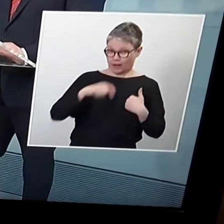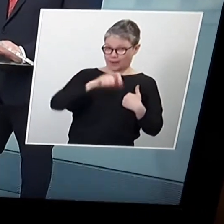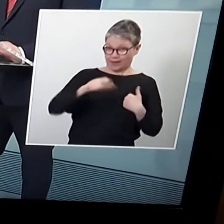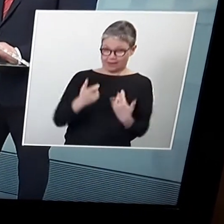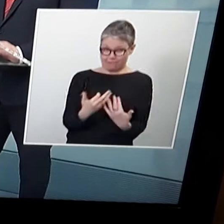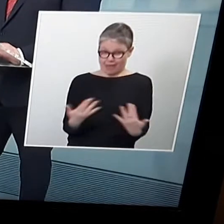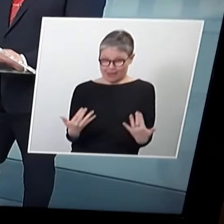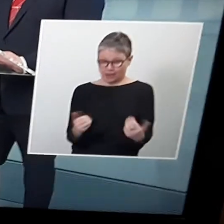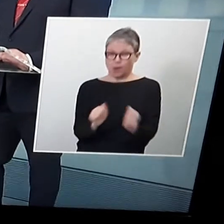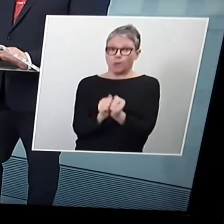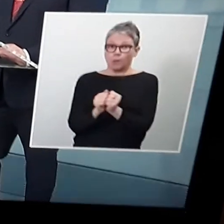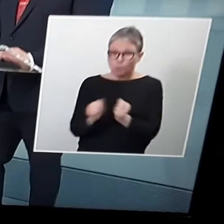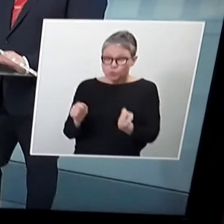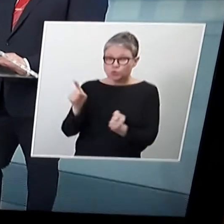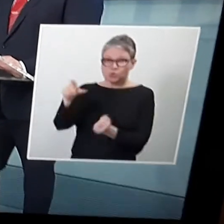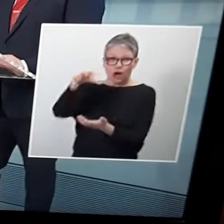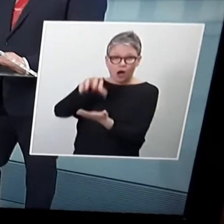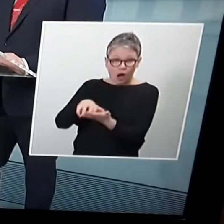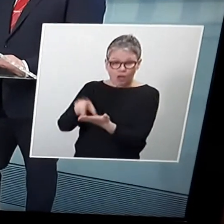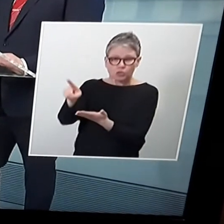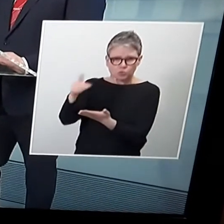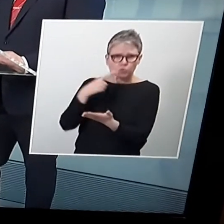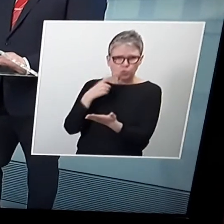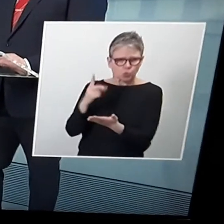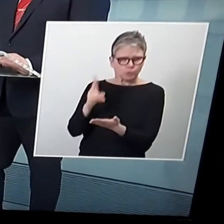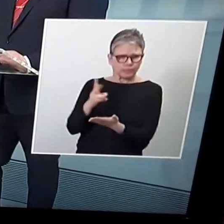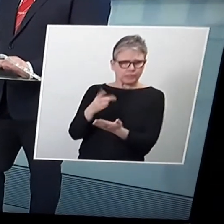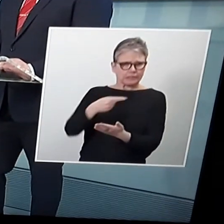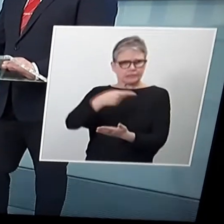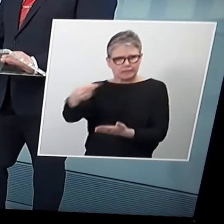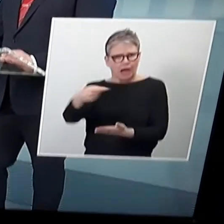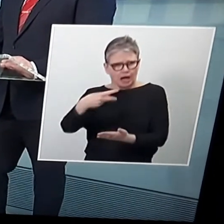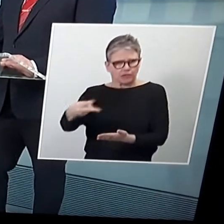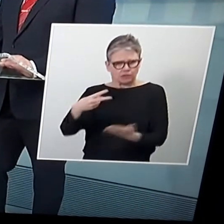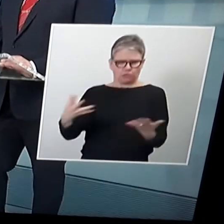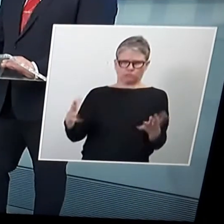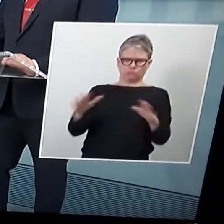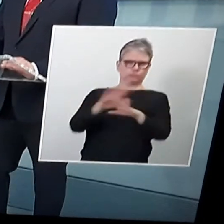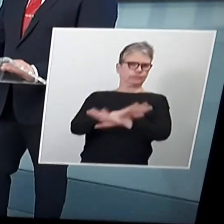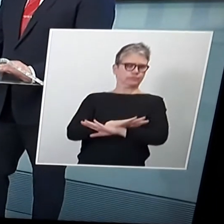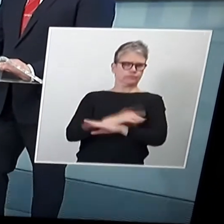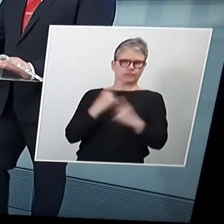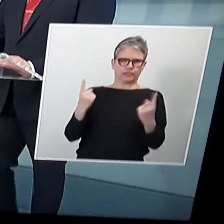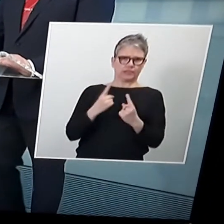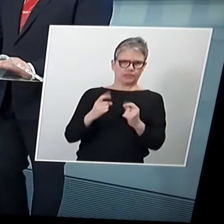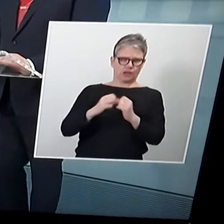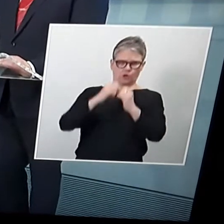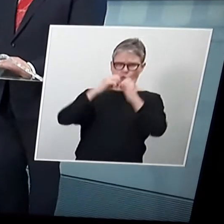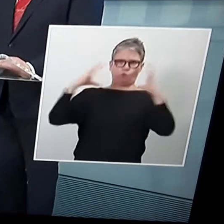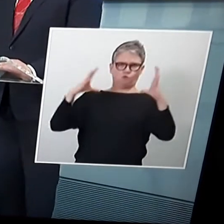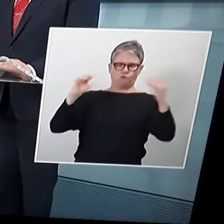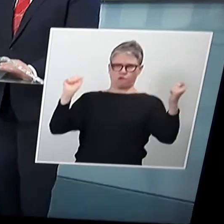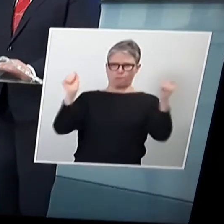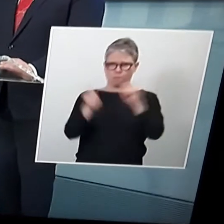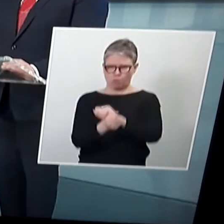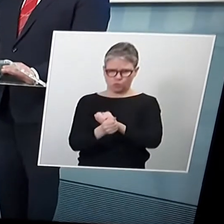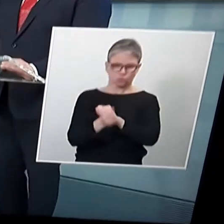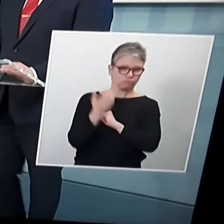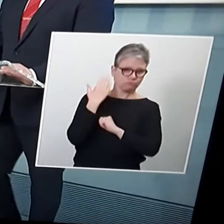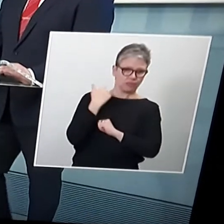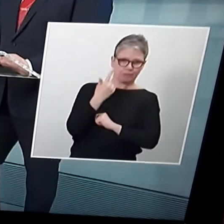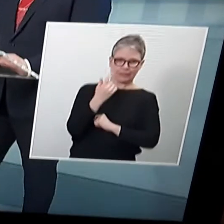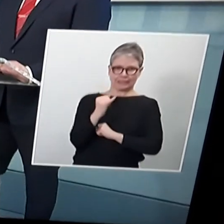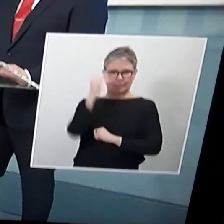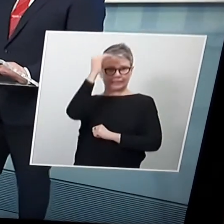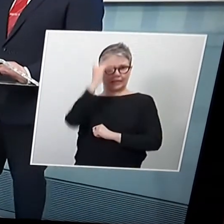mutta sitten taas hallituksesta on puhuttu jopa 100 kuolonuhreista, ja tuntuu, että tämä tilannekuva on muuttunut. Tuossa niin kuin tiistai-illan aikana, niin